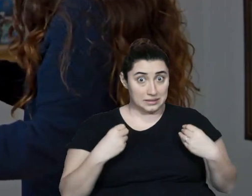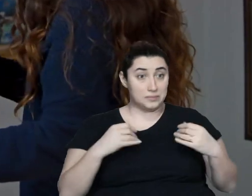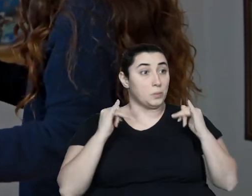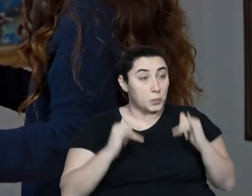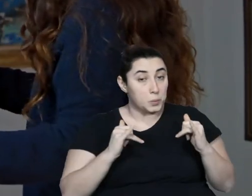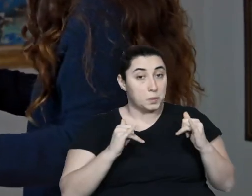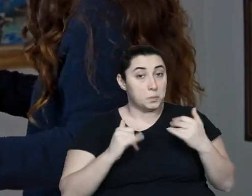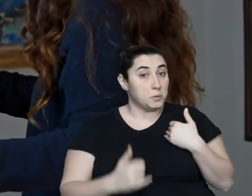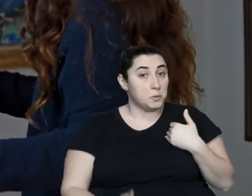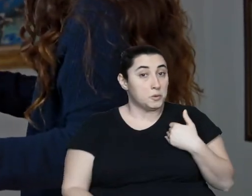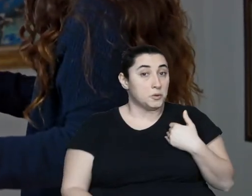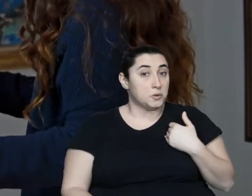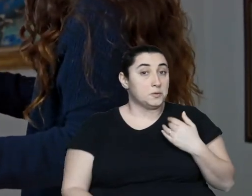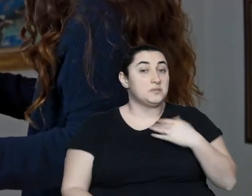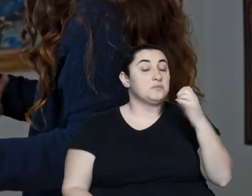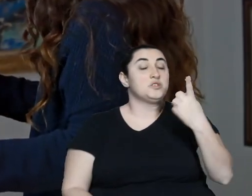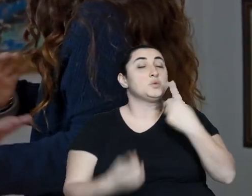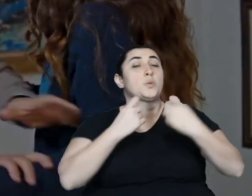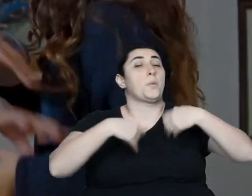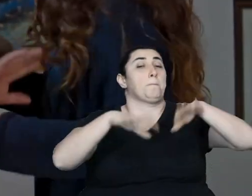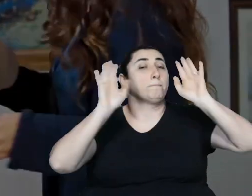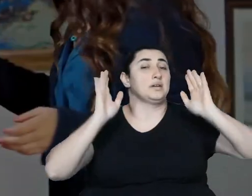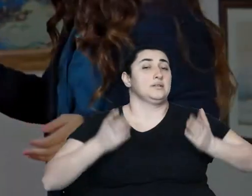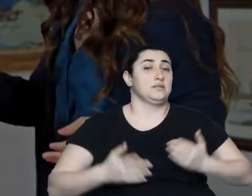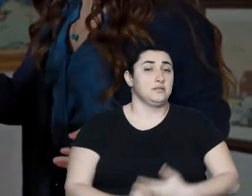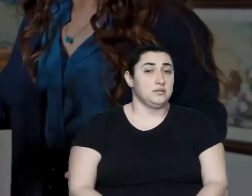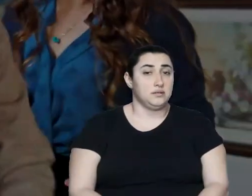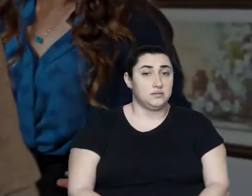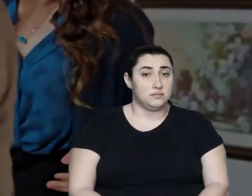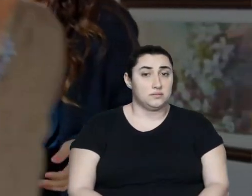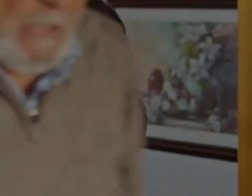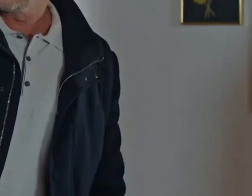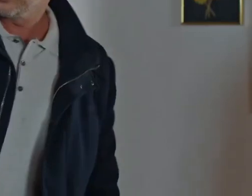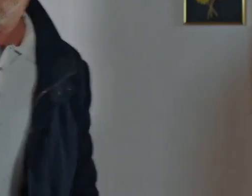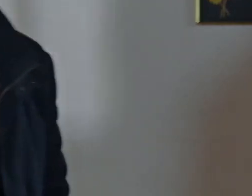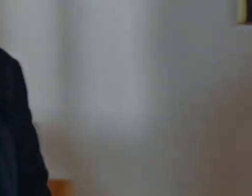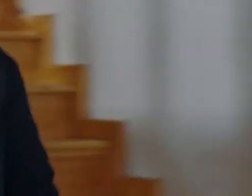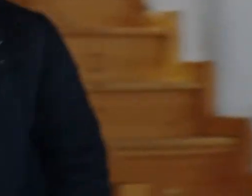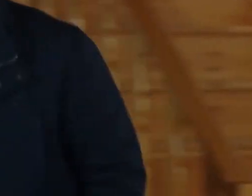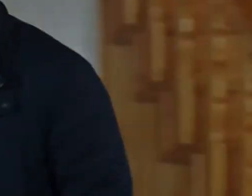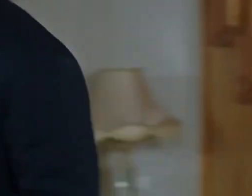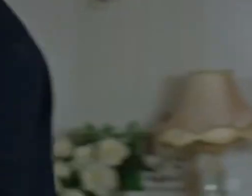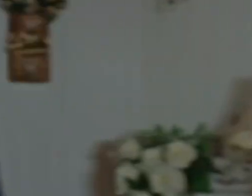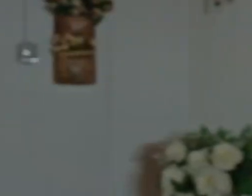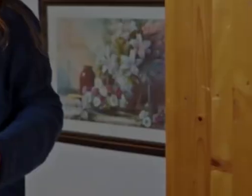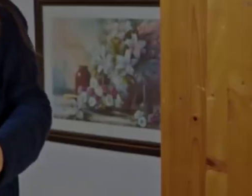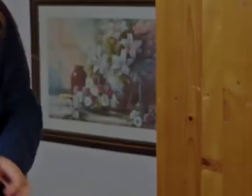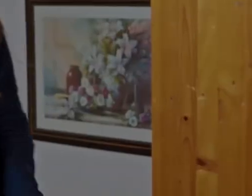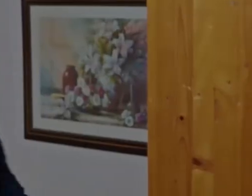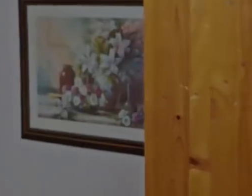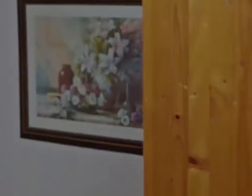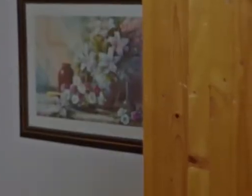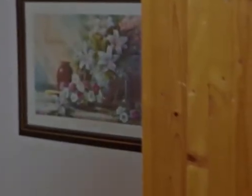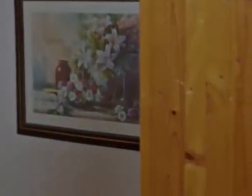miyim, kötü müyüm? Artık bana hiçbir şey sormayın. Aysu'yu itip ilerledi. İbrahim aşağıda